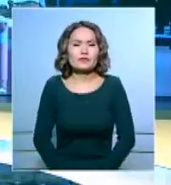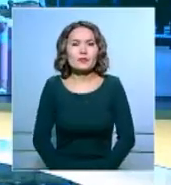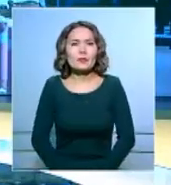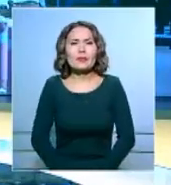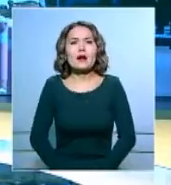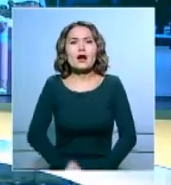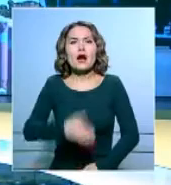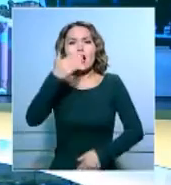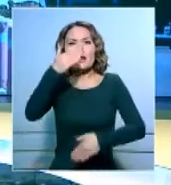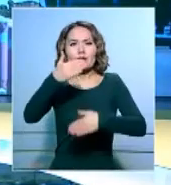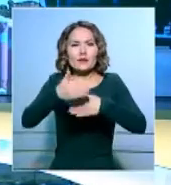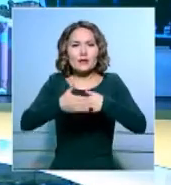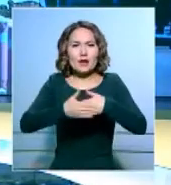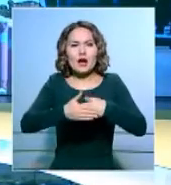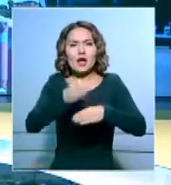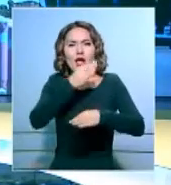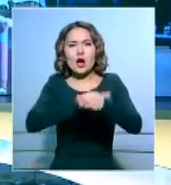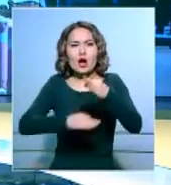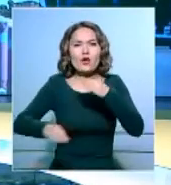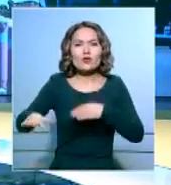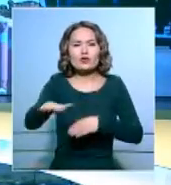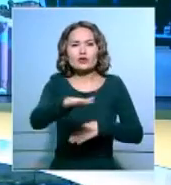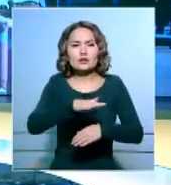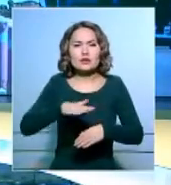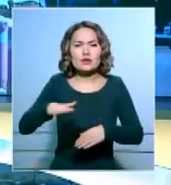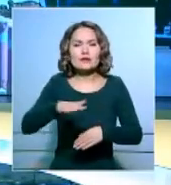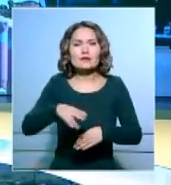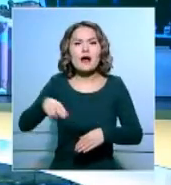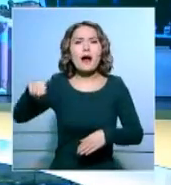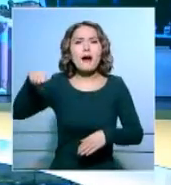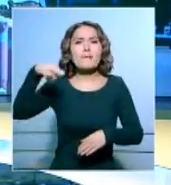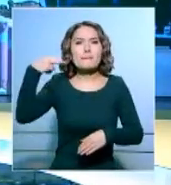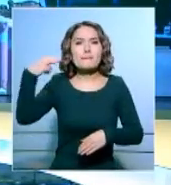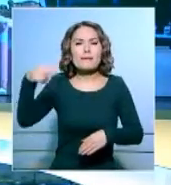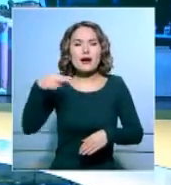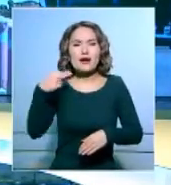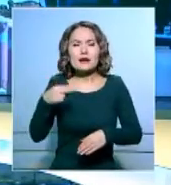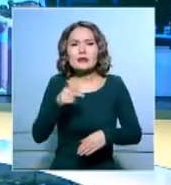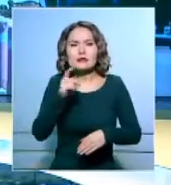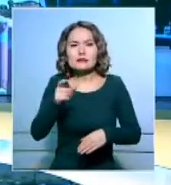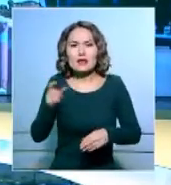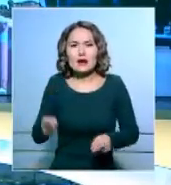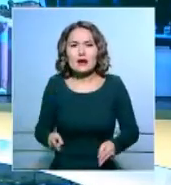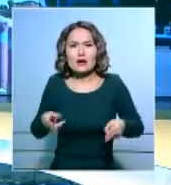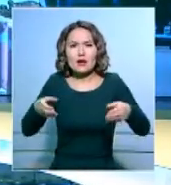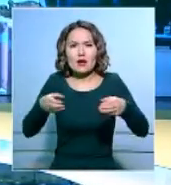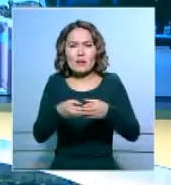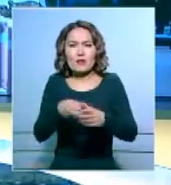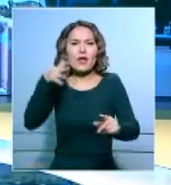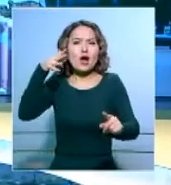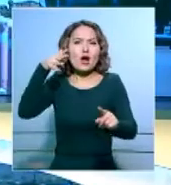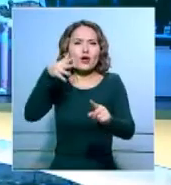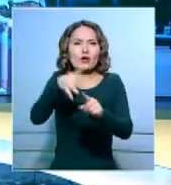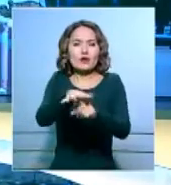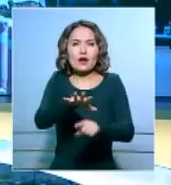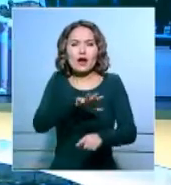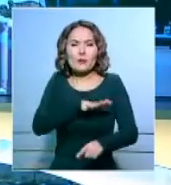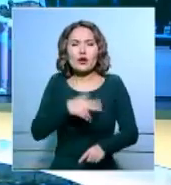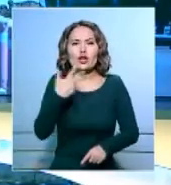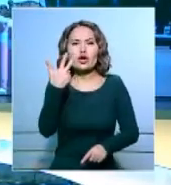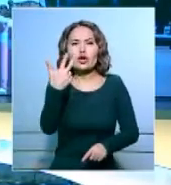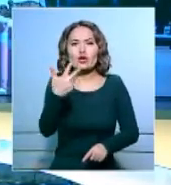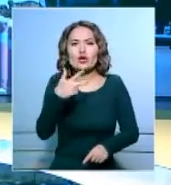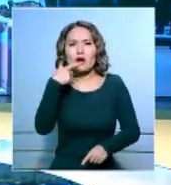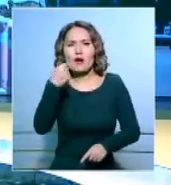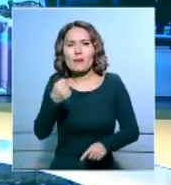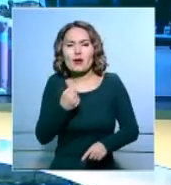Таяу шығыста қару асынған палестиналық азамат израильдіктерге қарсы оқ жаудырып, үш адамды жаралады. Лешала жауап ретінде оқ атқан